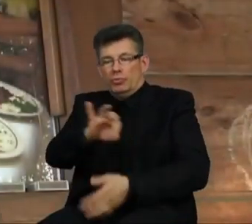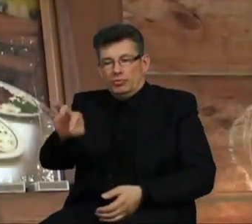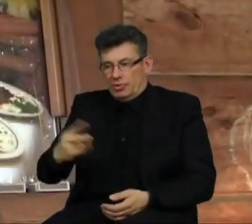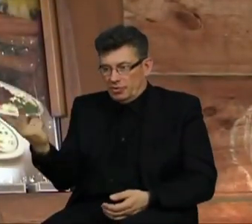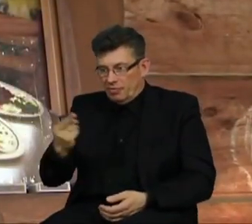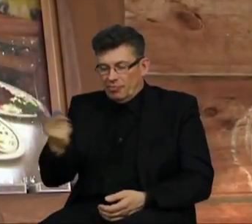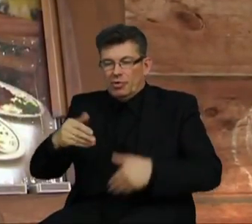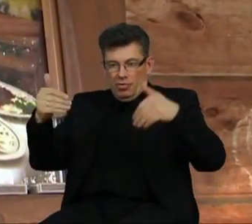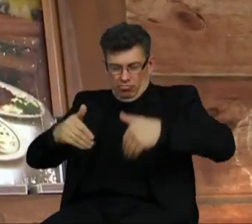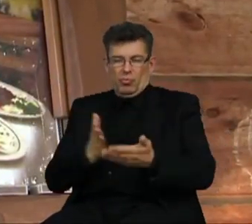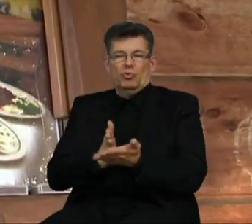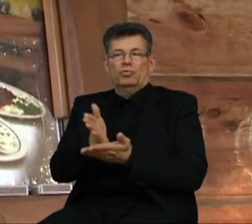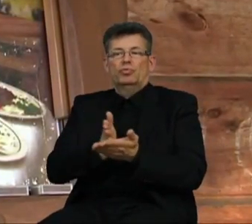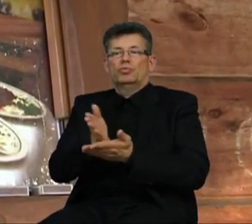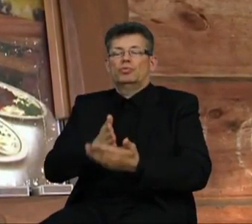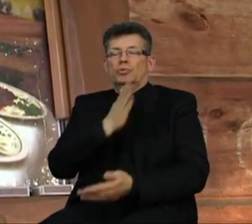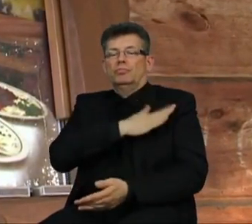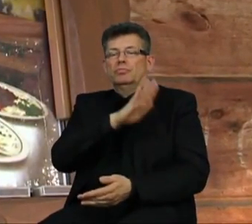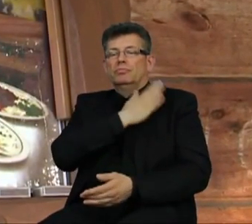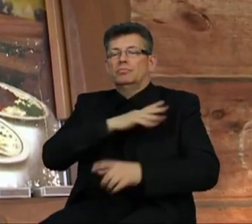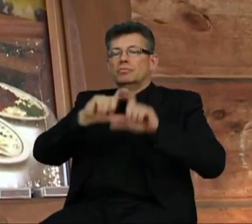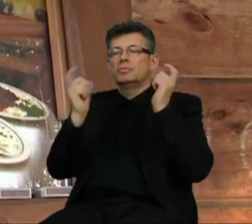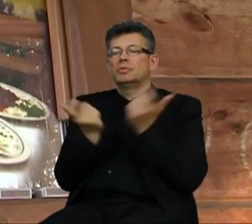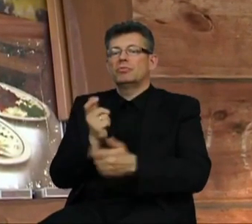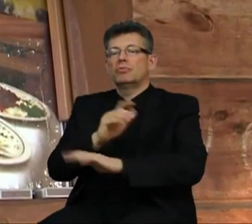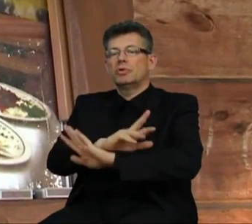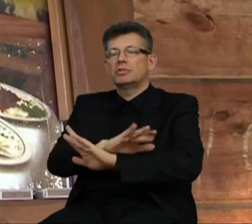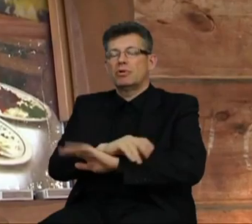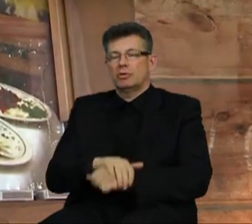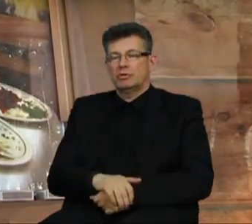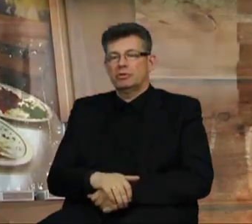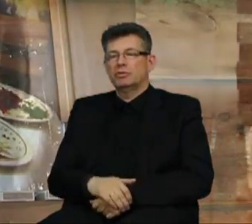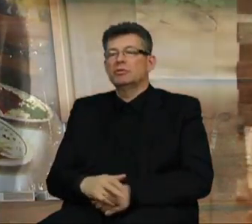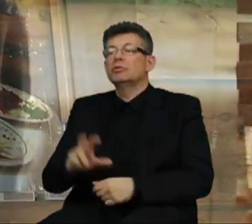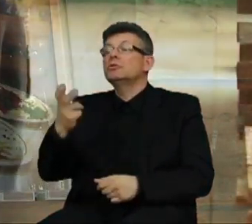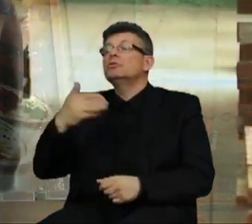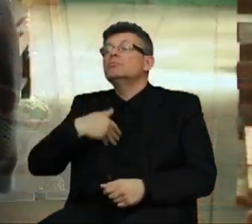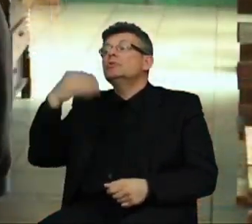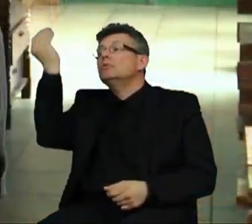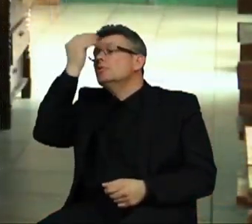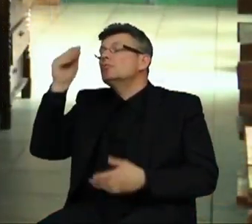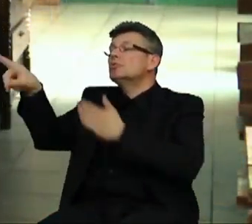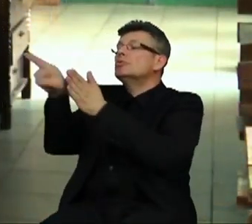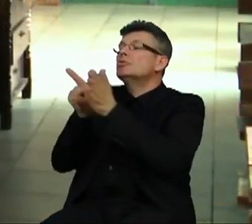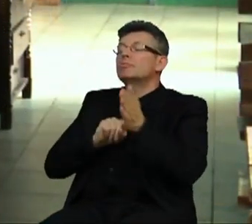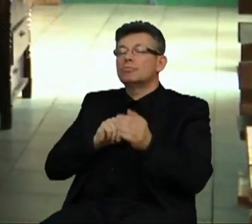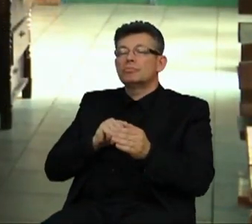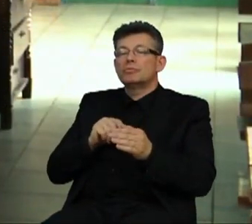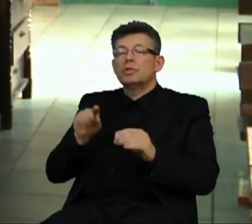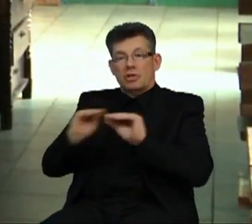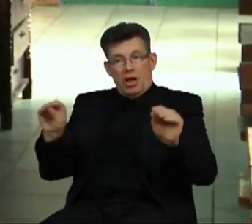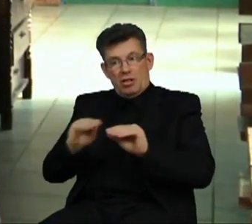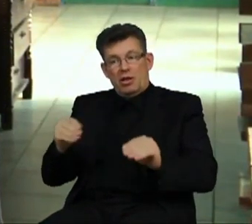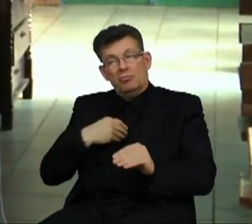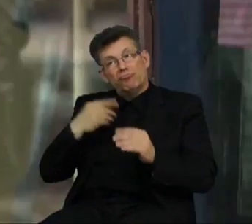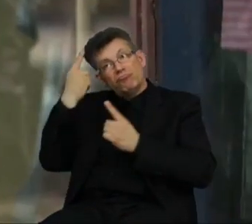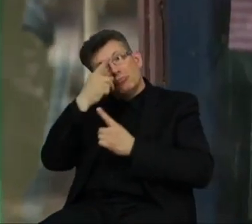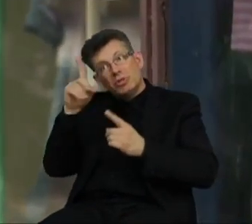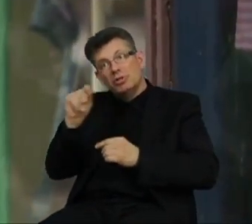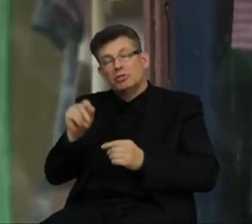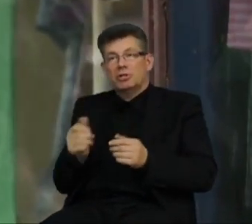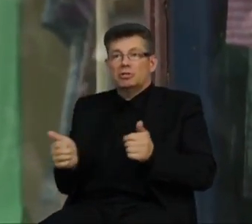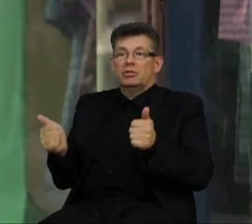stanie obsłużyć pracę restauracji. Czy czegoś się nauczyliśmy od trenera? Myślę, że podejścia do osób